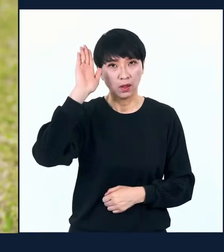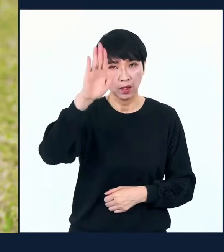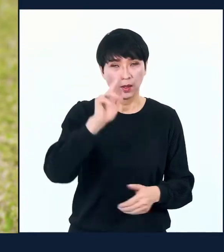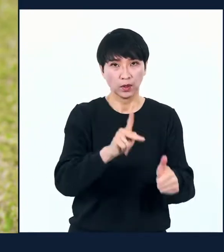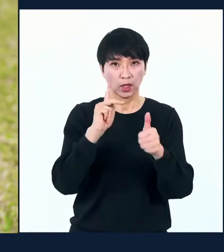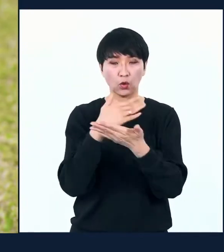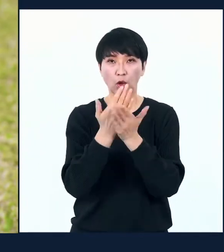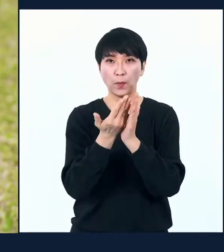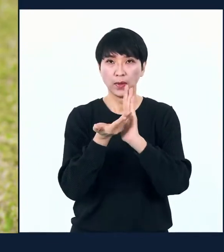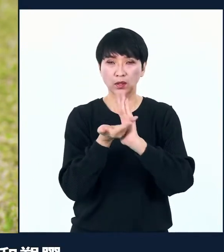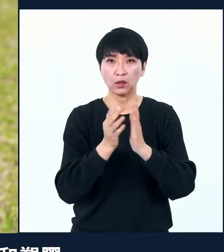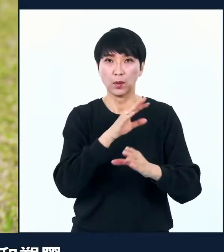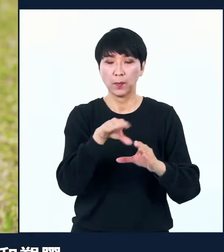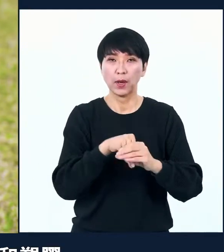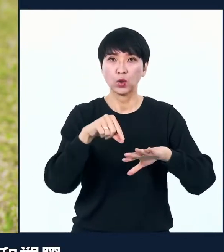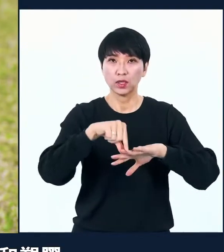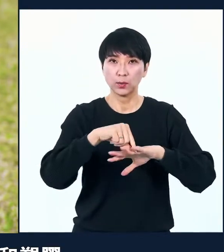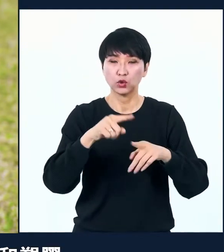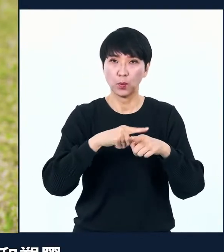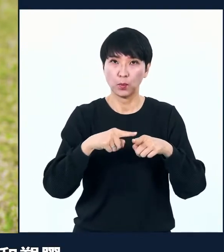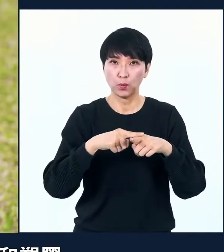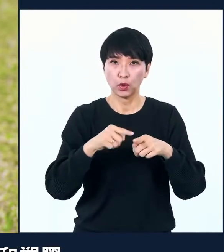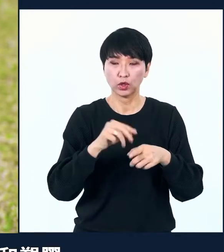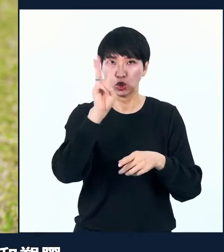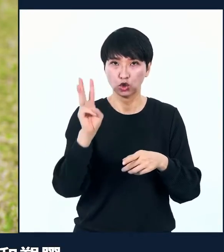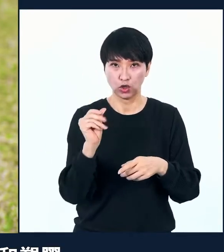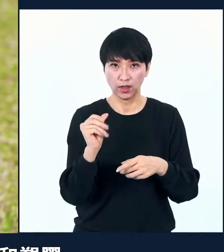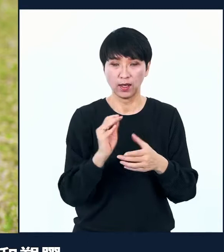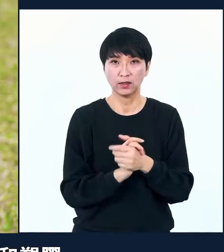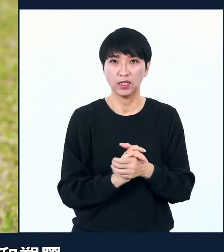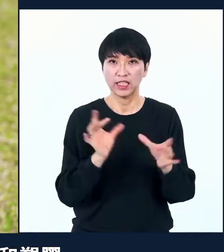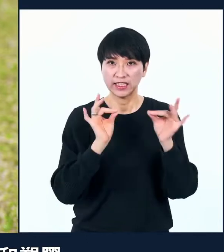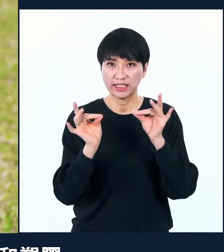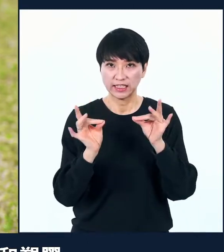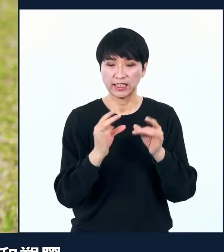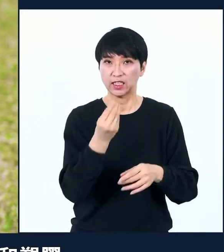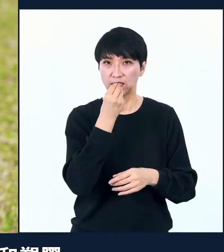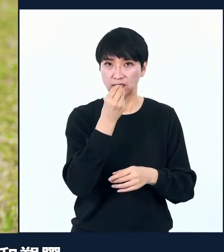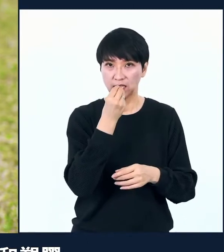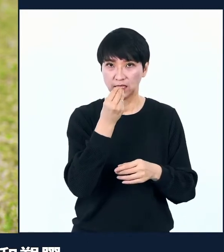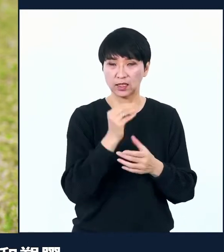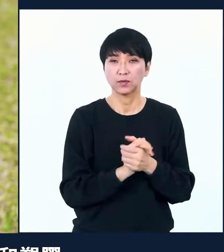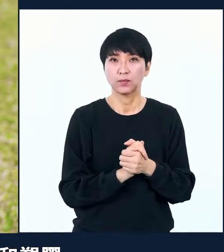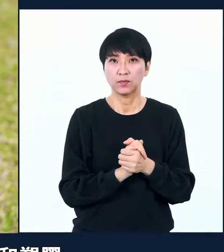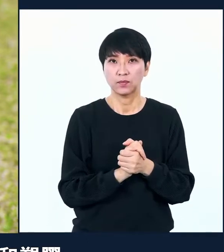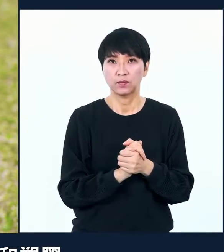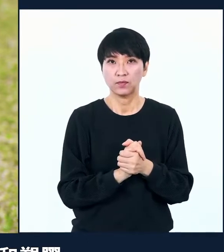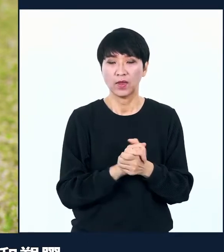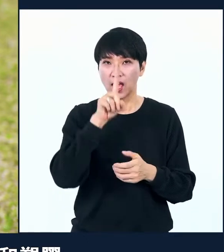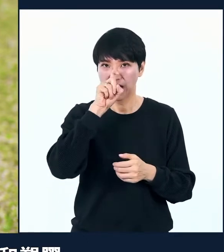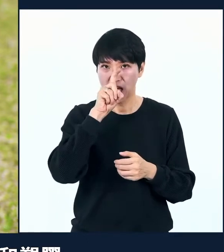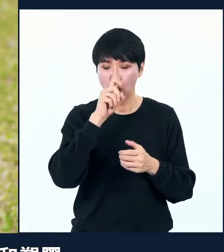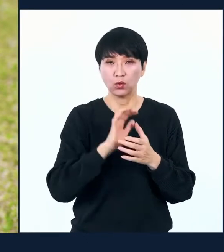不同的物料啦，包括金屬啦、木材啦、水泥啦、紙藝啦、食材和